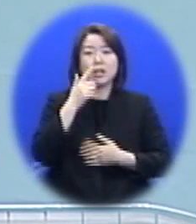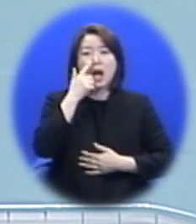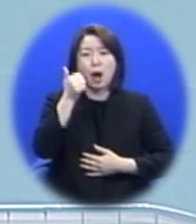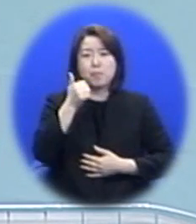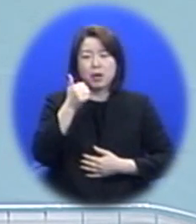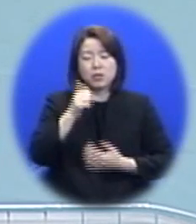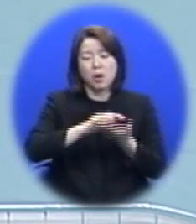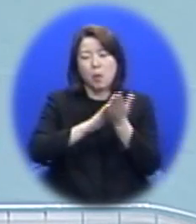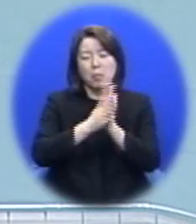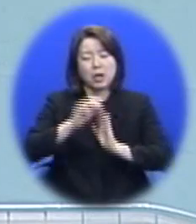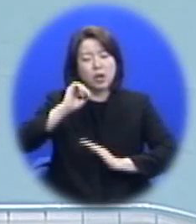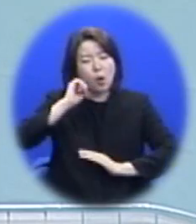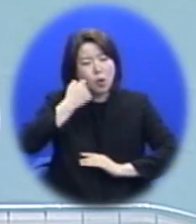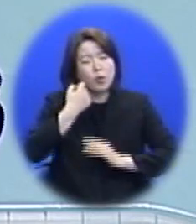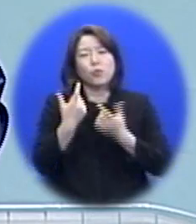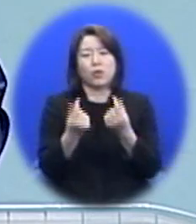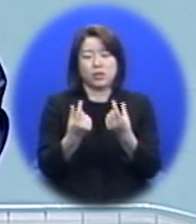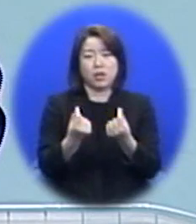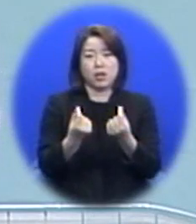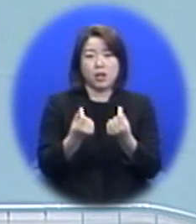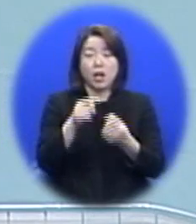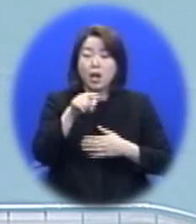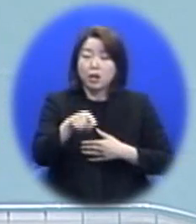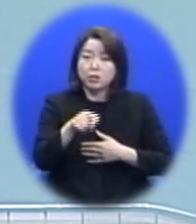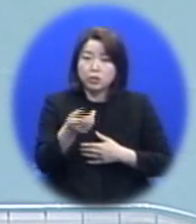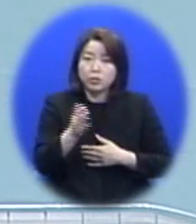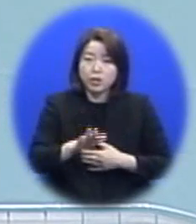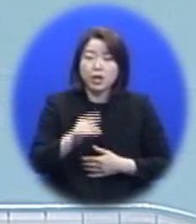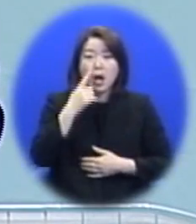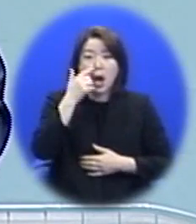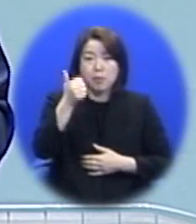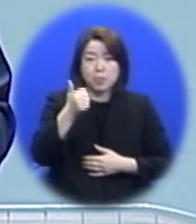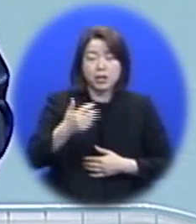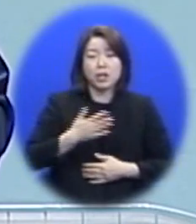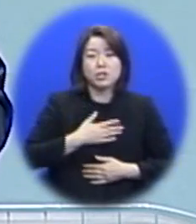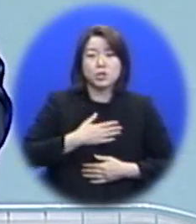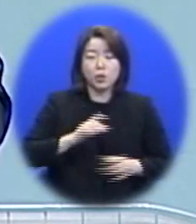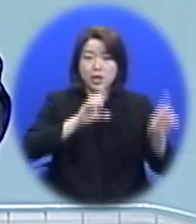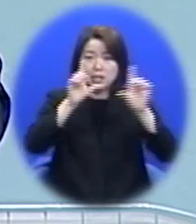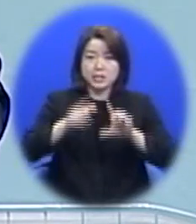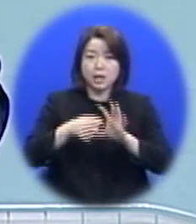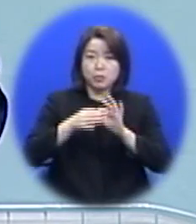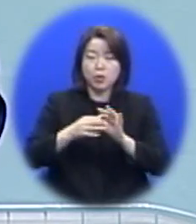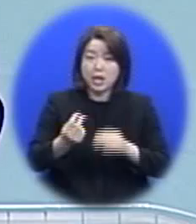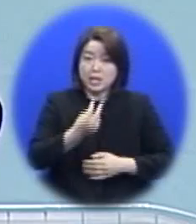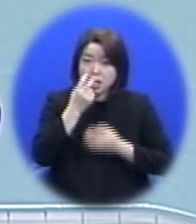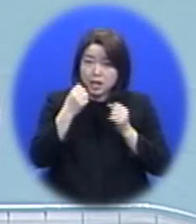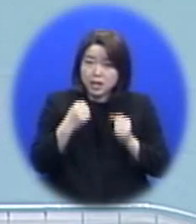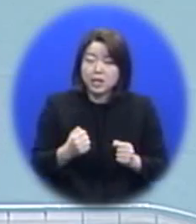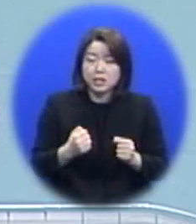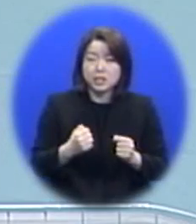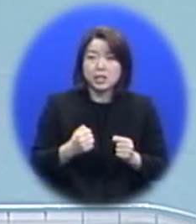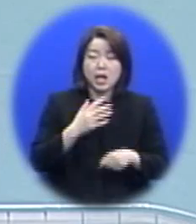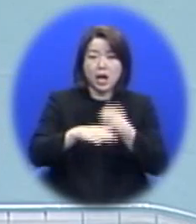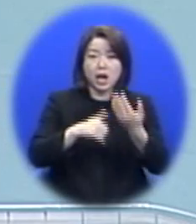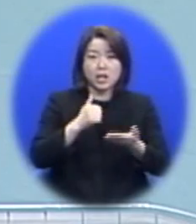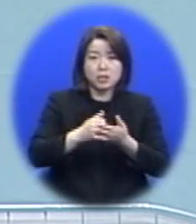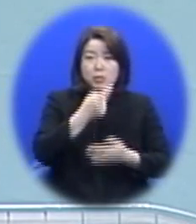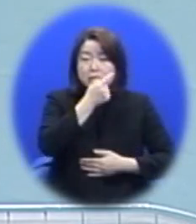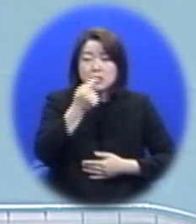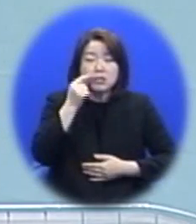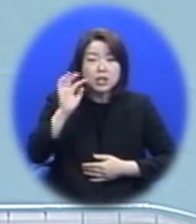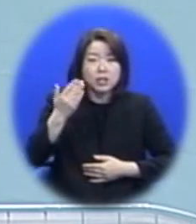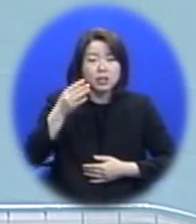것 같지 않았습니다. 그런 아빠에게 저의 삶을 통하여 살아계신 하나님을 증거해야 한다는 것을